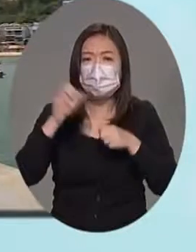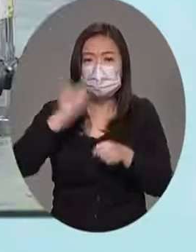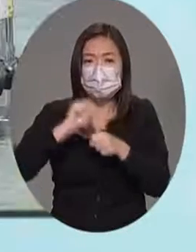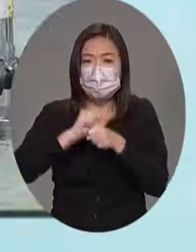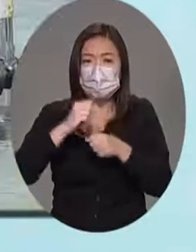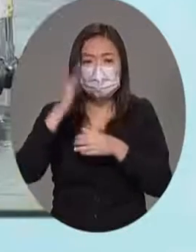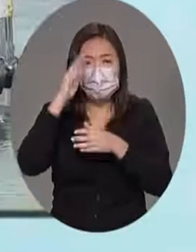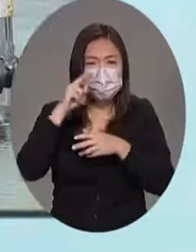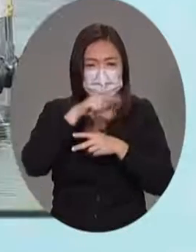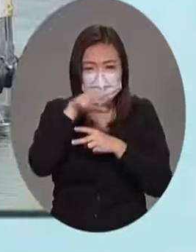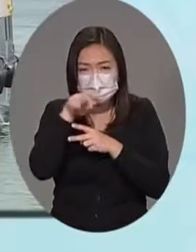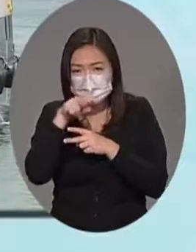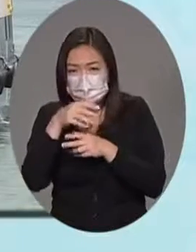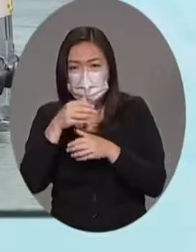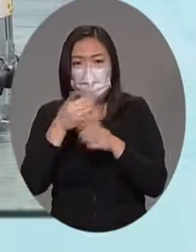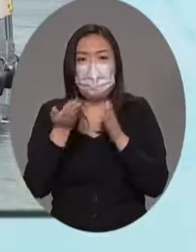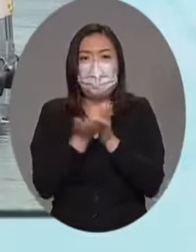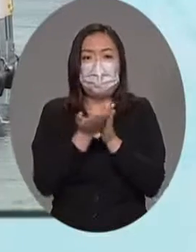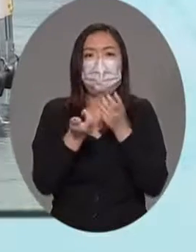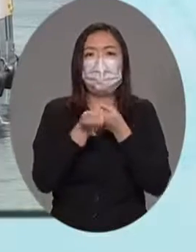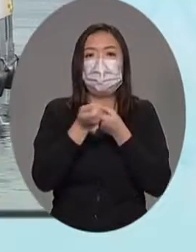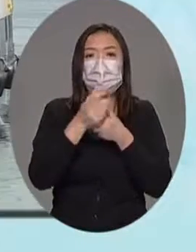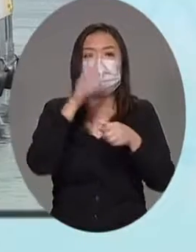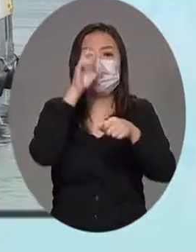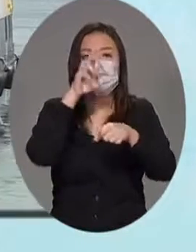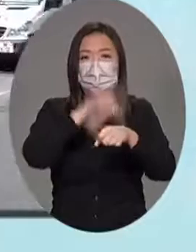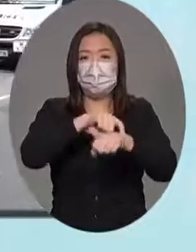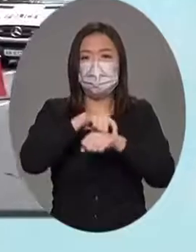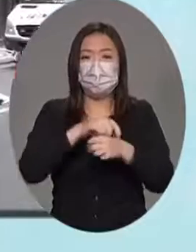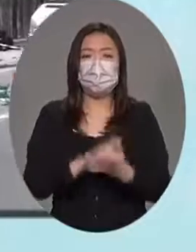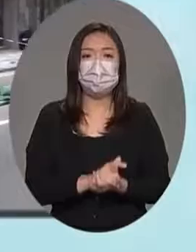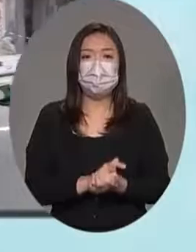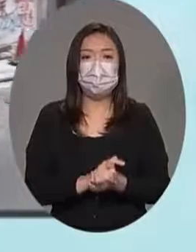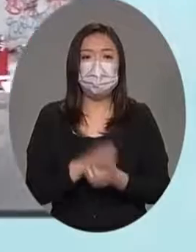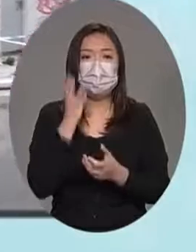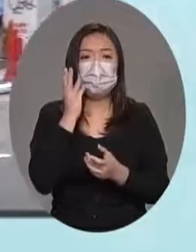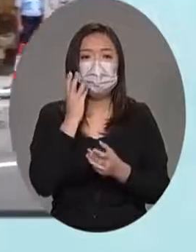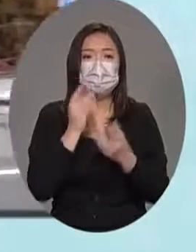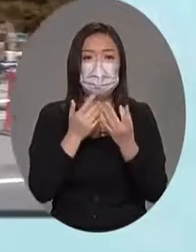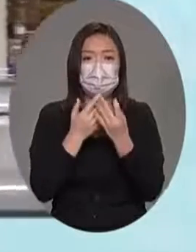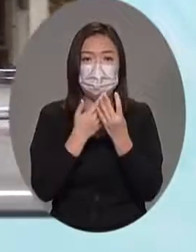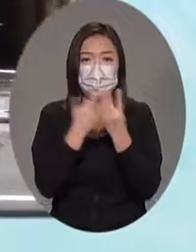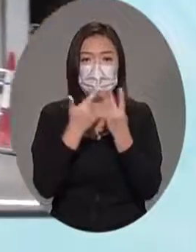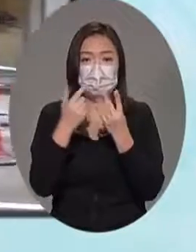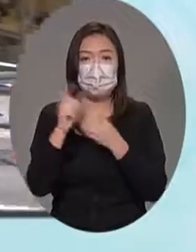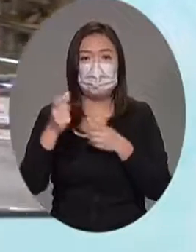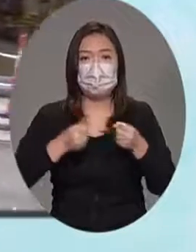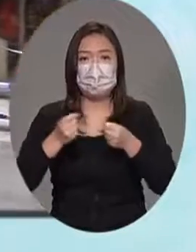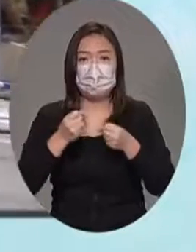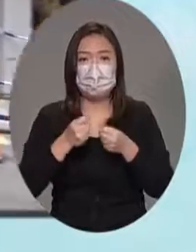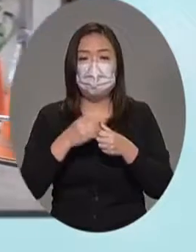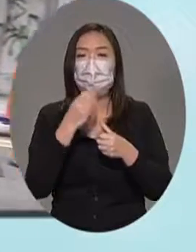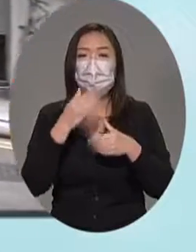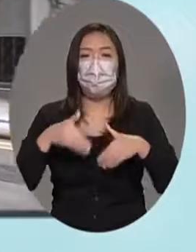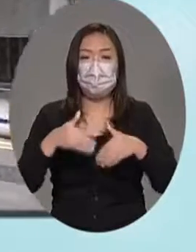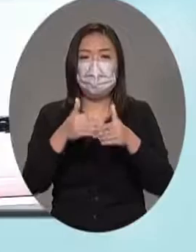军装人员搜捕，在码头附近截获疑犯，将他押回警署。一个48岁的士司机在东边街被人用利